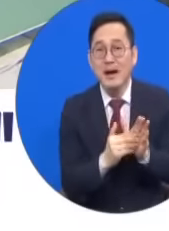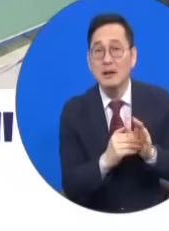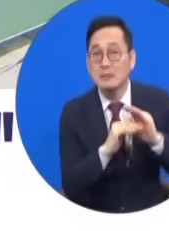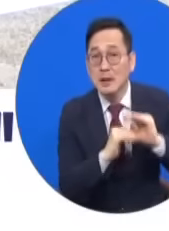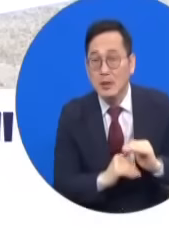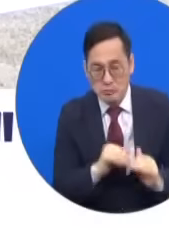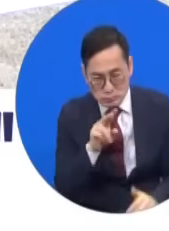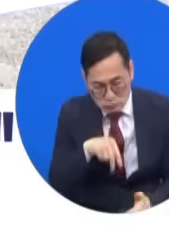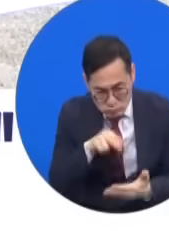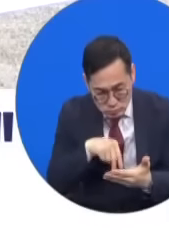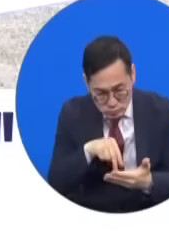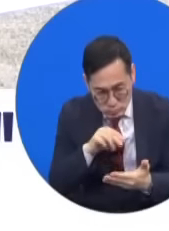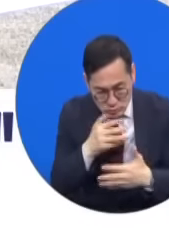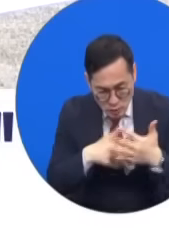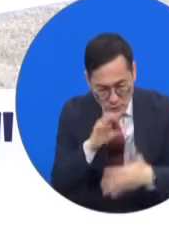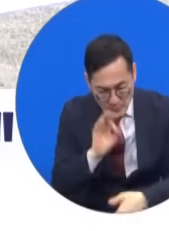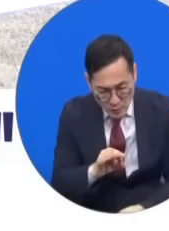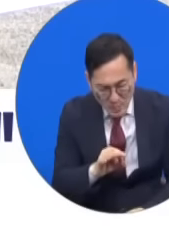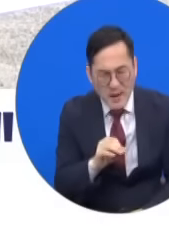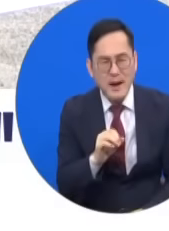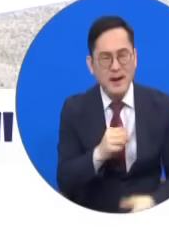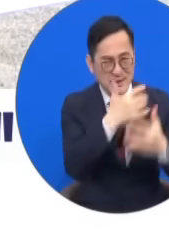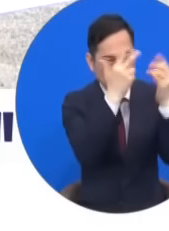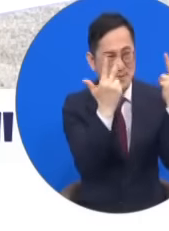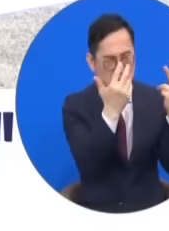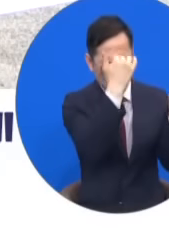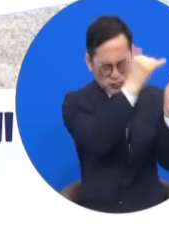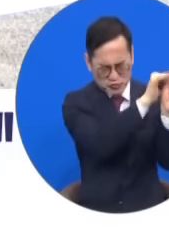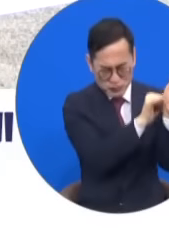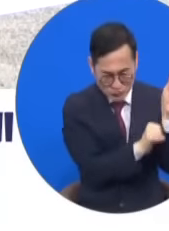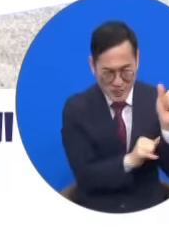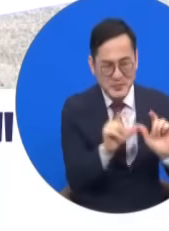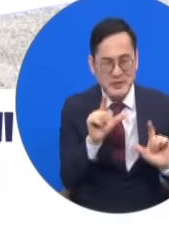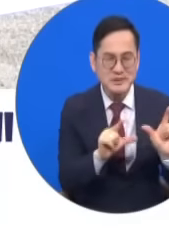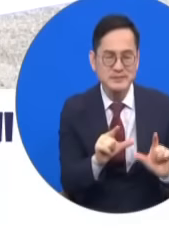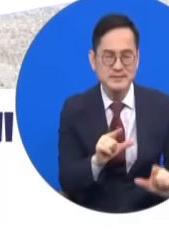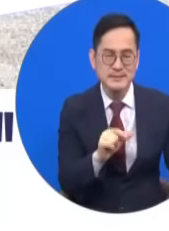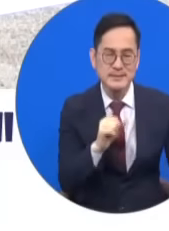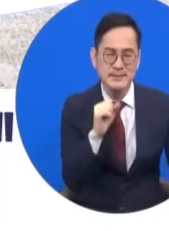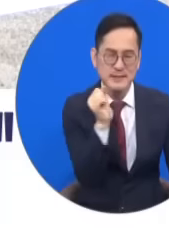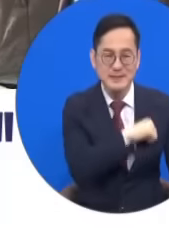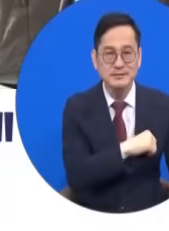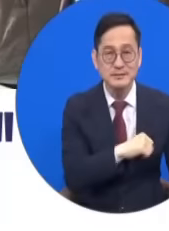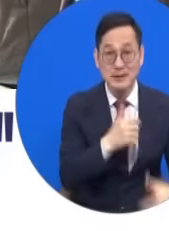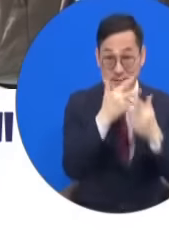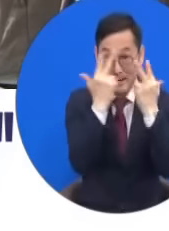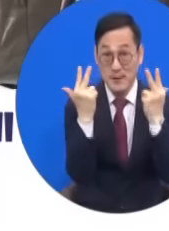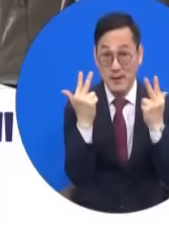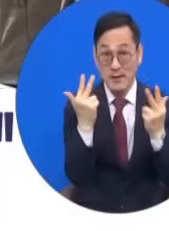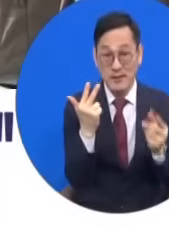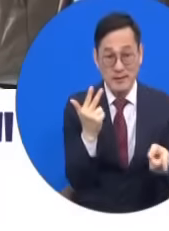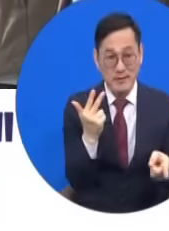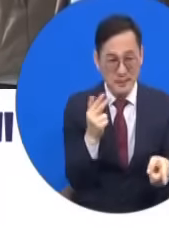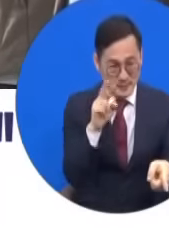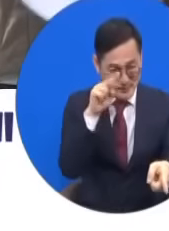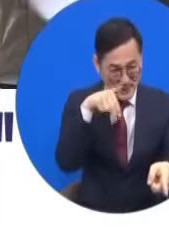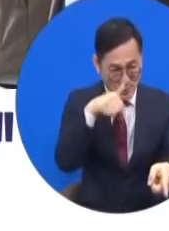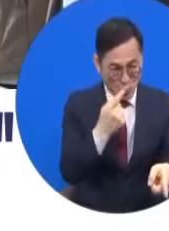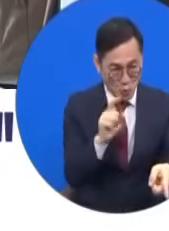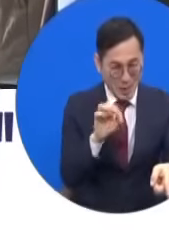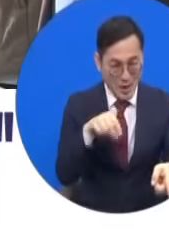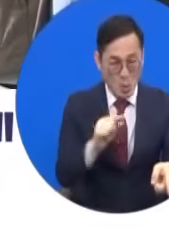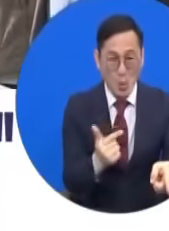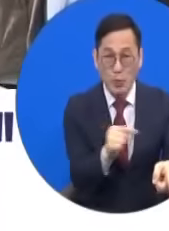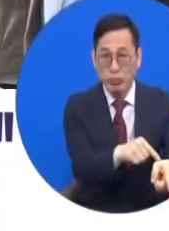풀렸죠. 이재명 대표를 위한 노골적인 충성 맹세죠. 그런데 왜 이재명 대표는 박광훈이라고 하는 괜찮은